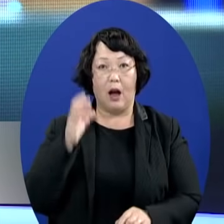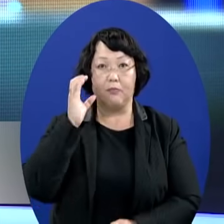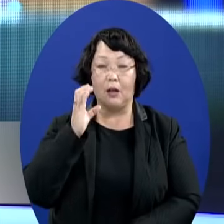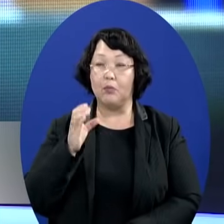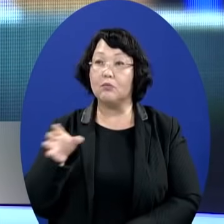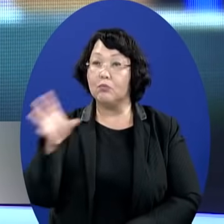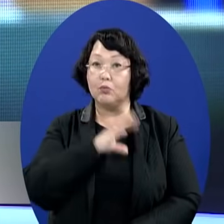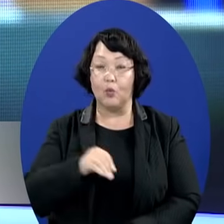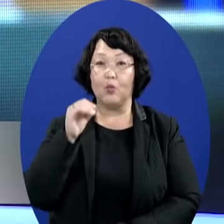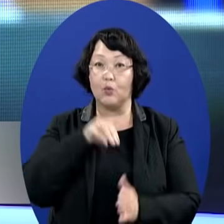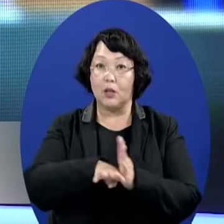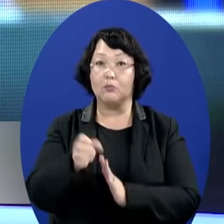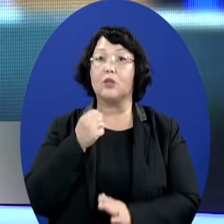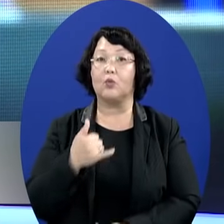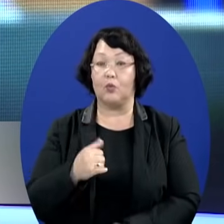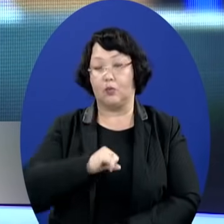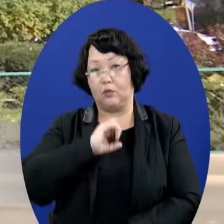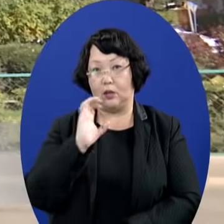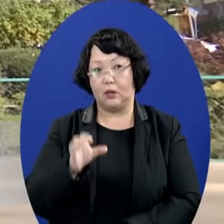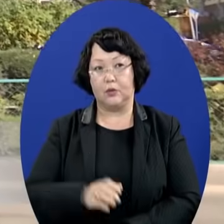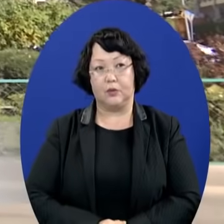уу? Энэ тухай болор зэсэг зурвалжлаа.